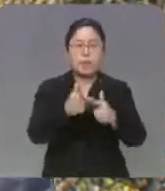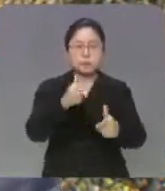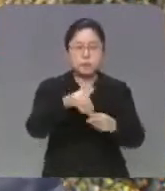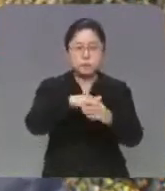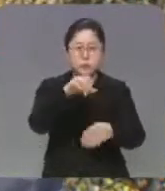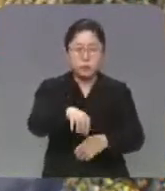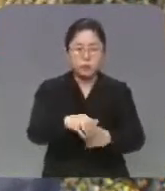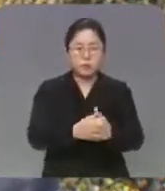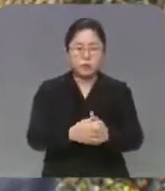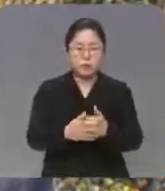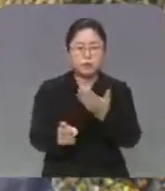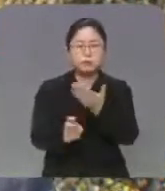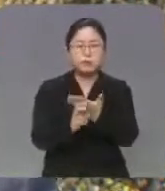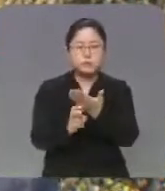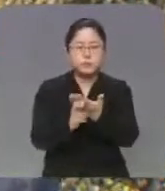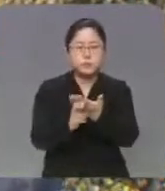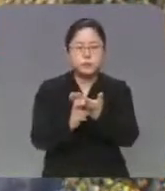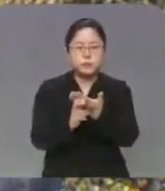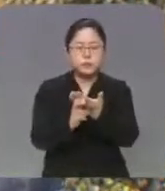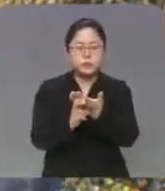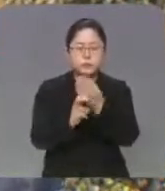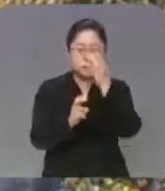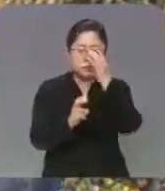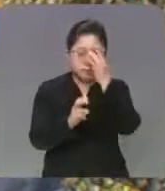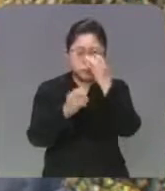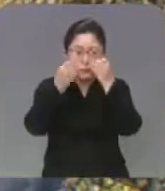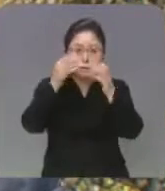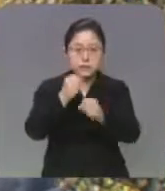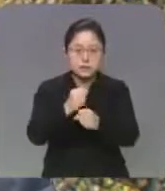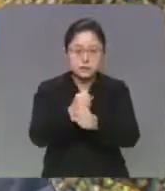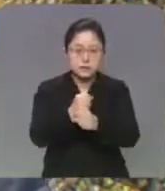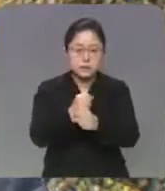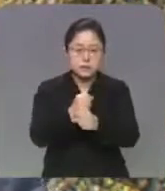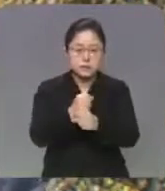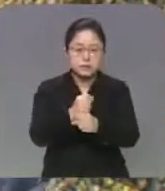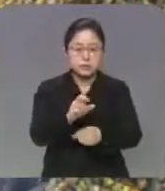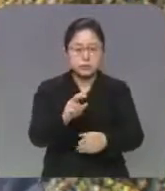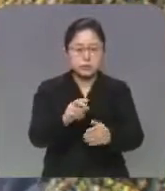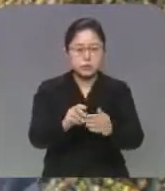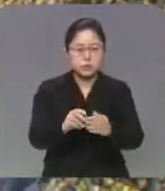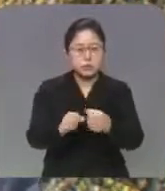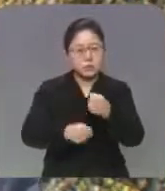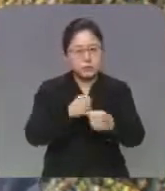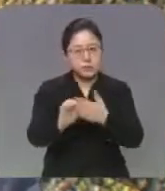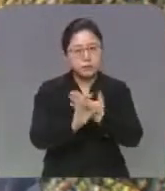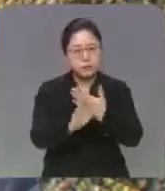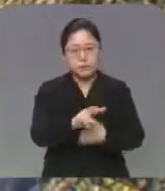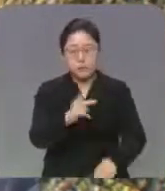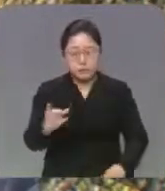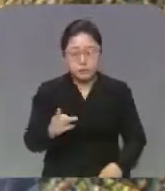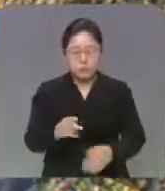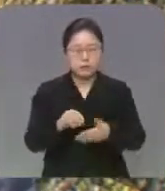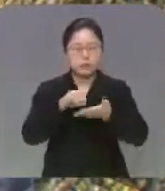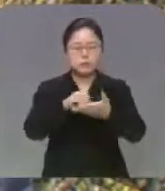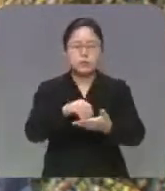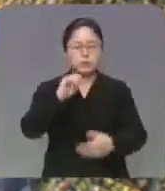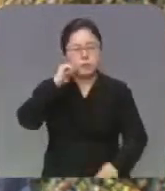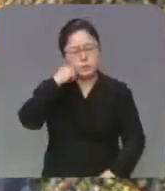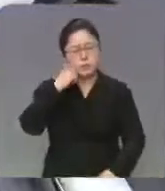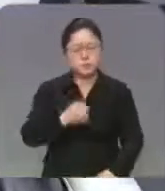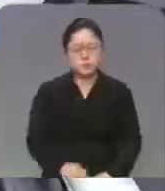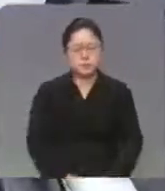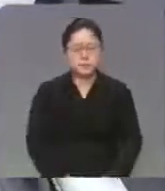때문에 불필요하게 개간이 되었다든지 산지 불법 전용이 되어 있는 곳은 우리 임업 경영체로 등록이 어렵다고 보시면